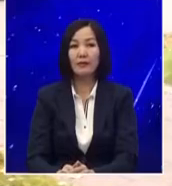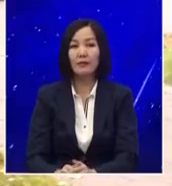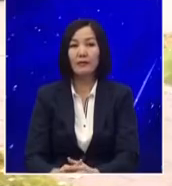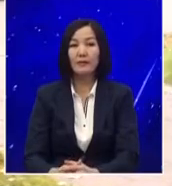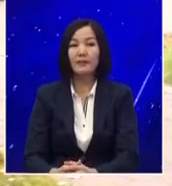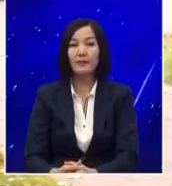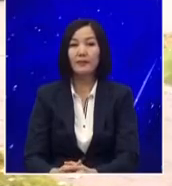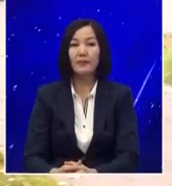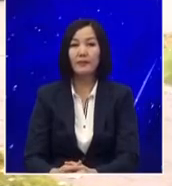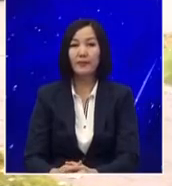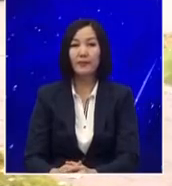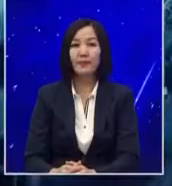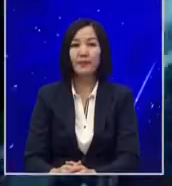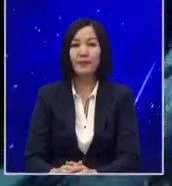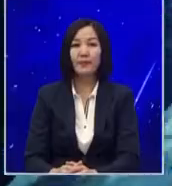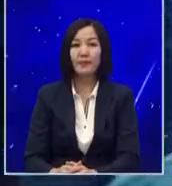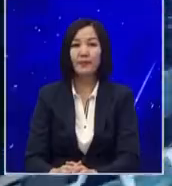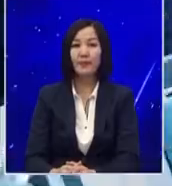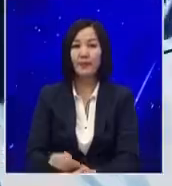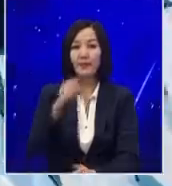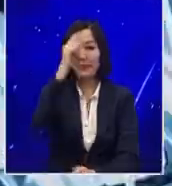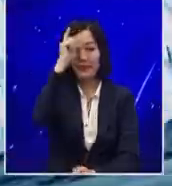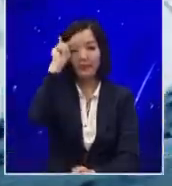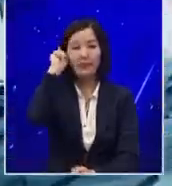Ринат Өтеев, Нұр-Сұлтан.